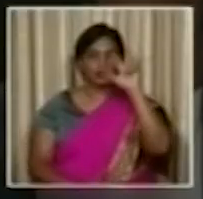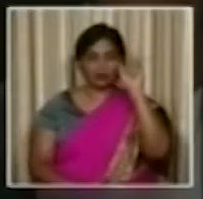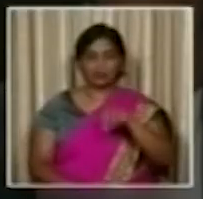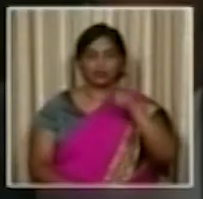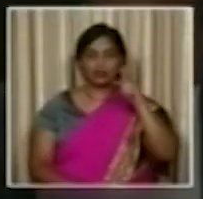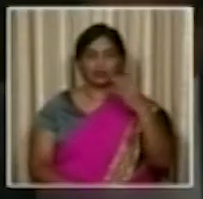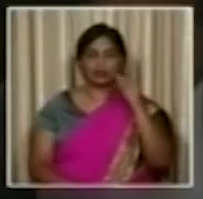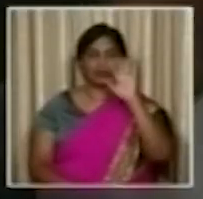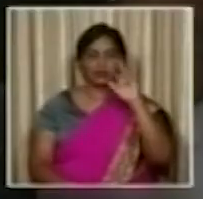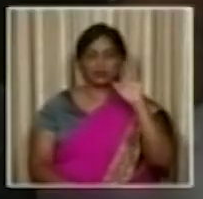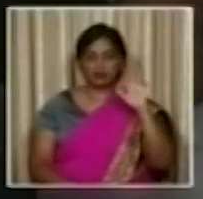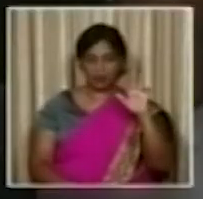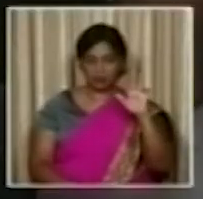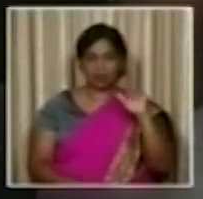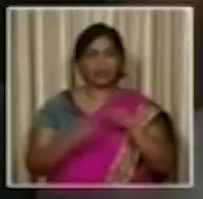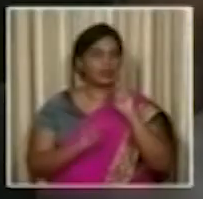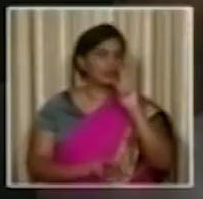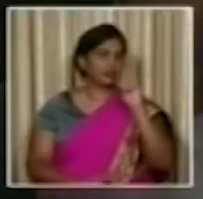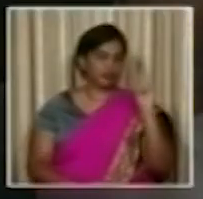6,19,768 ரூபாய் பதவி நிலை 4